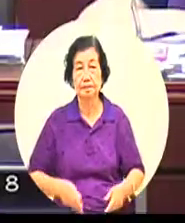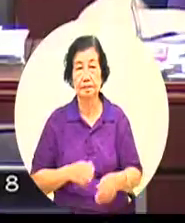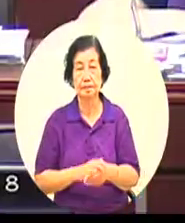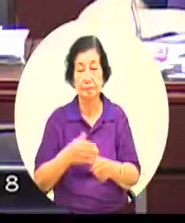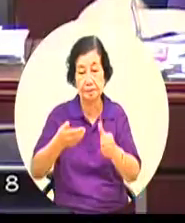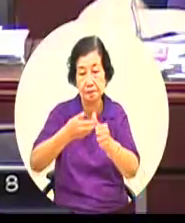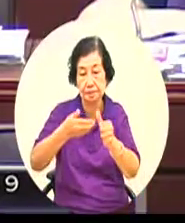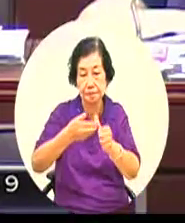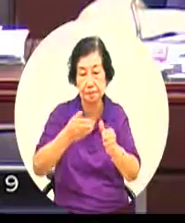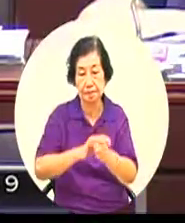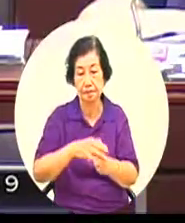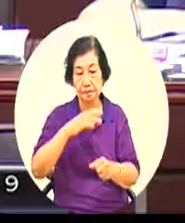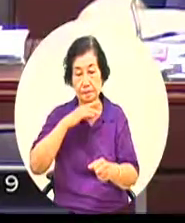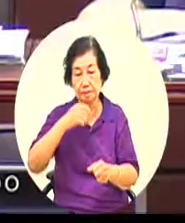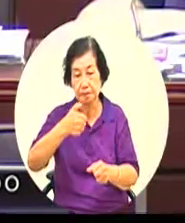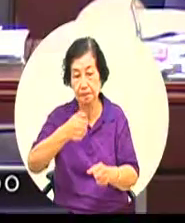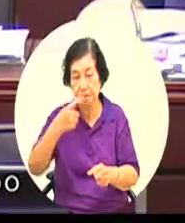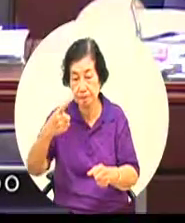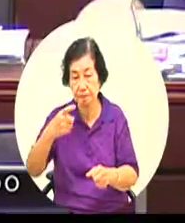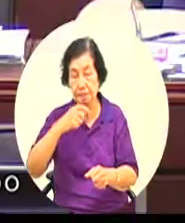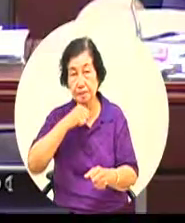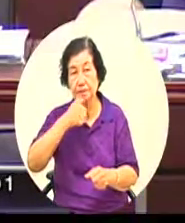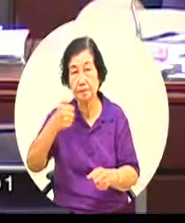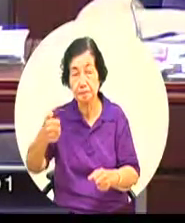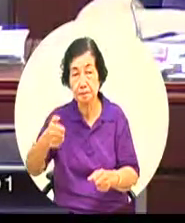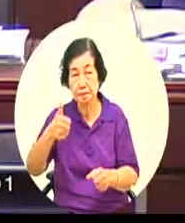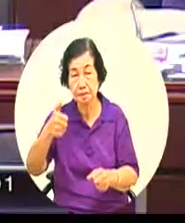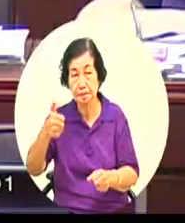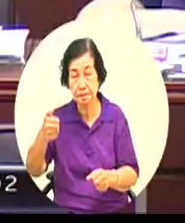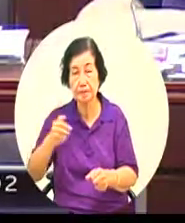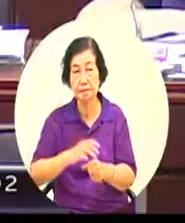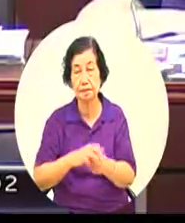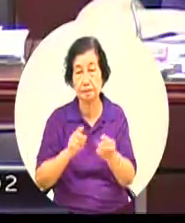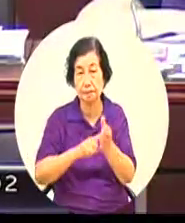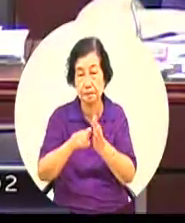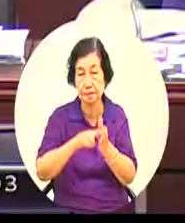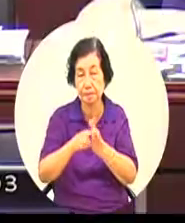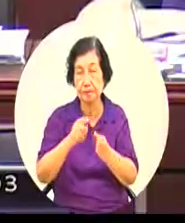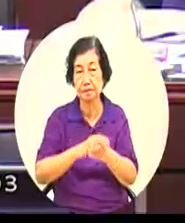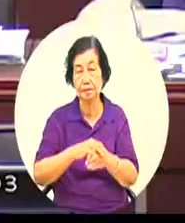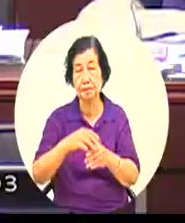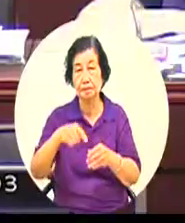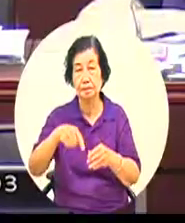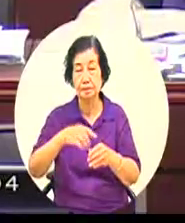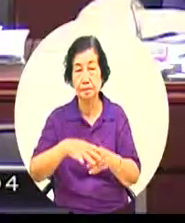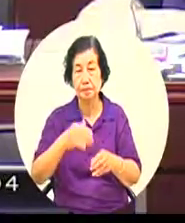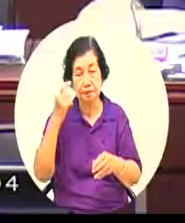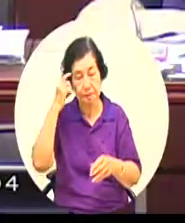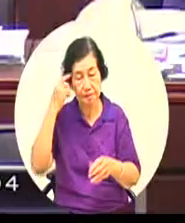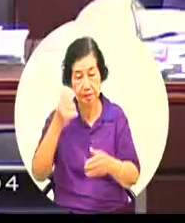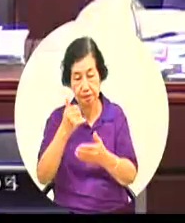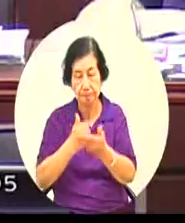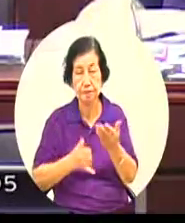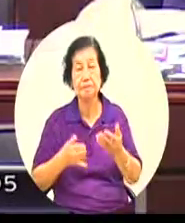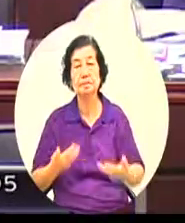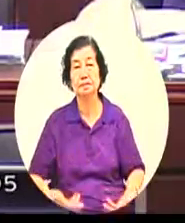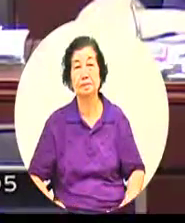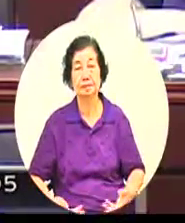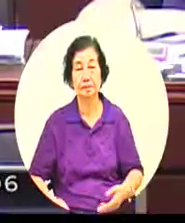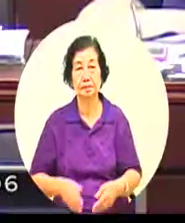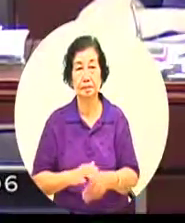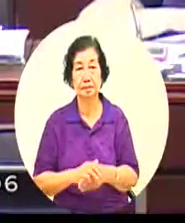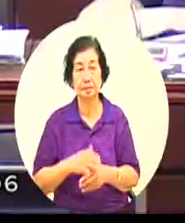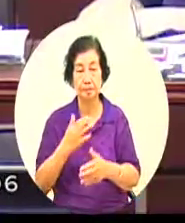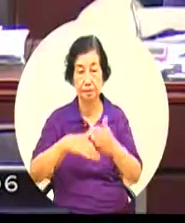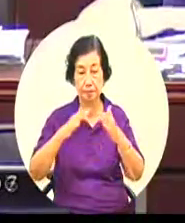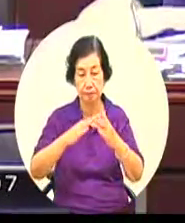比如说50、51、甚至55专案就想要这个退休哦。但以整体来看，这个5年来说，我们退休校长